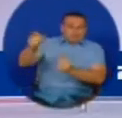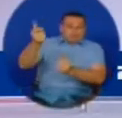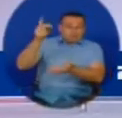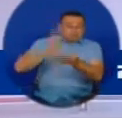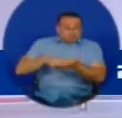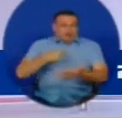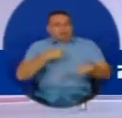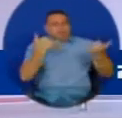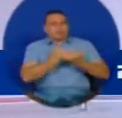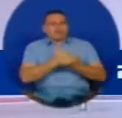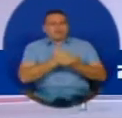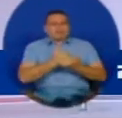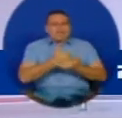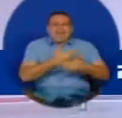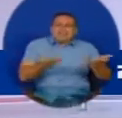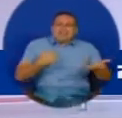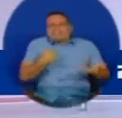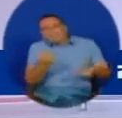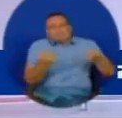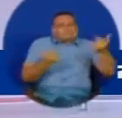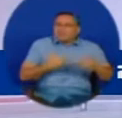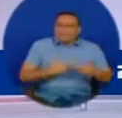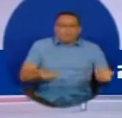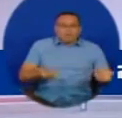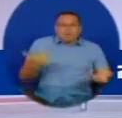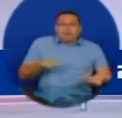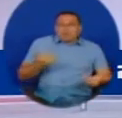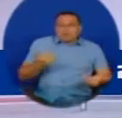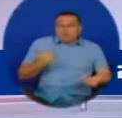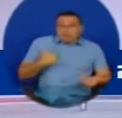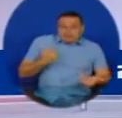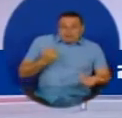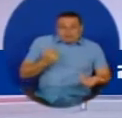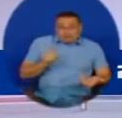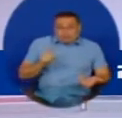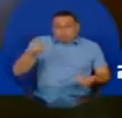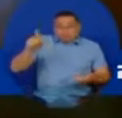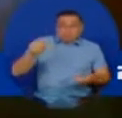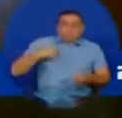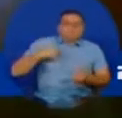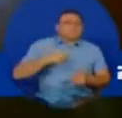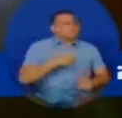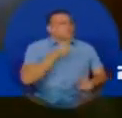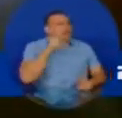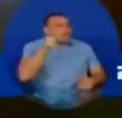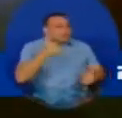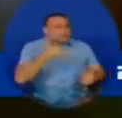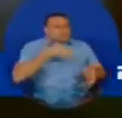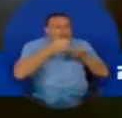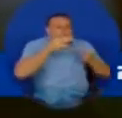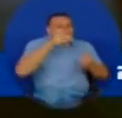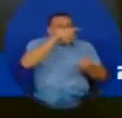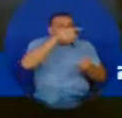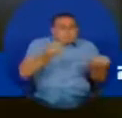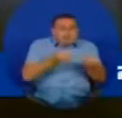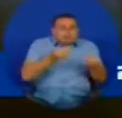היא בהכרח טועה. אם אתה מנצח, היא הפסידה. אם היא ניצחה, אתה הפסדת. את שואבת אותנו למגרש שאנחנו לא מעוניינים להיות בו. אנחנו יודעים מראש